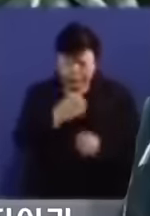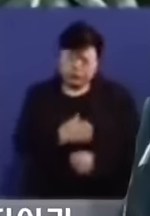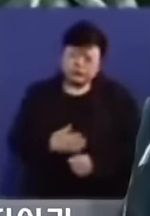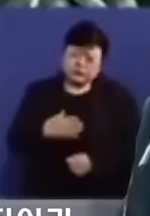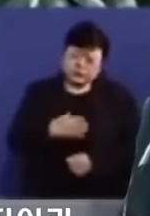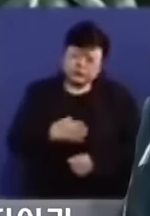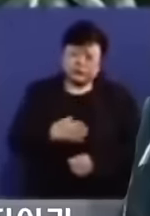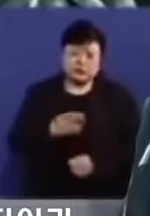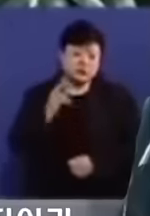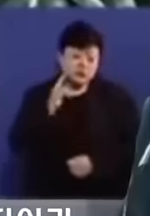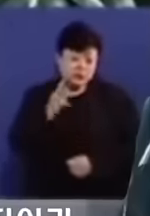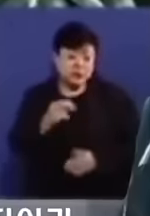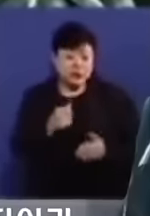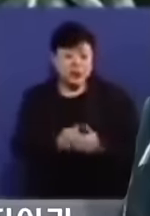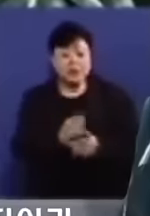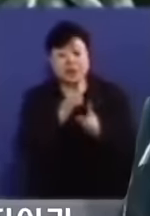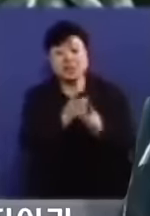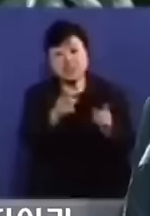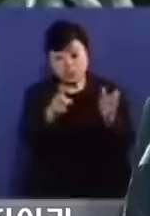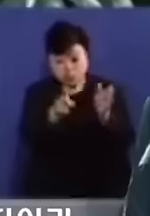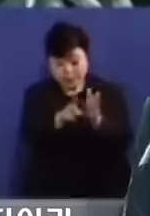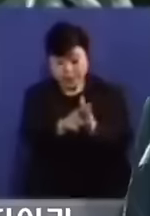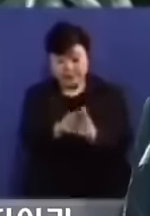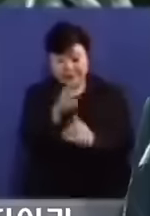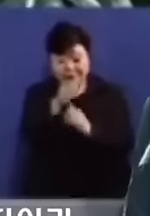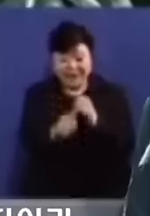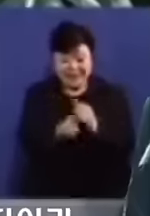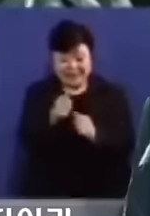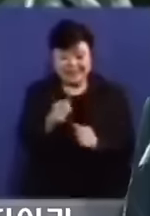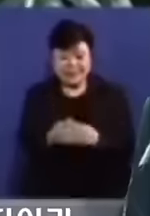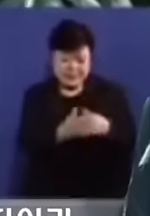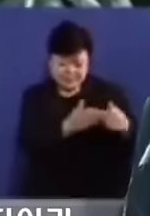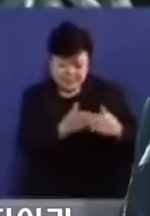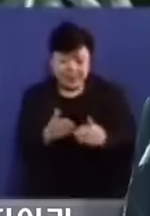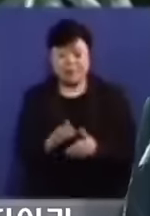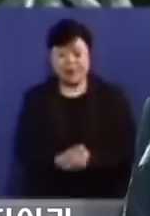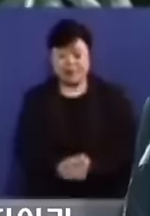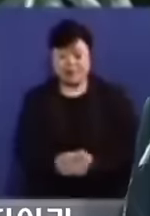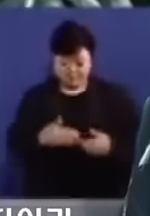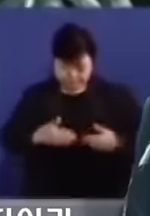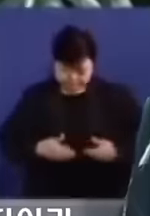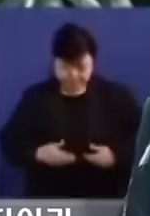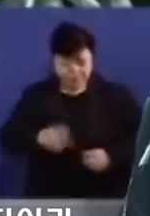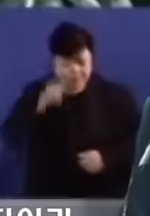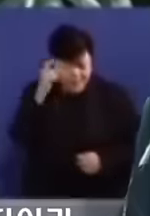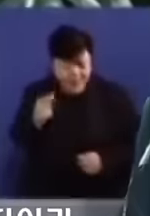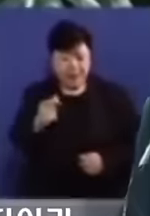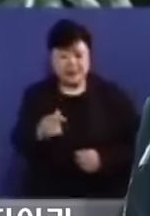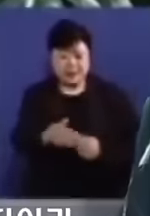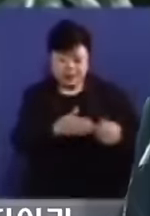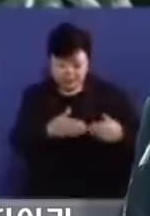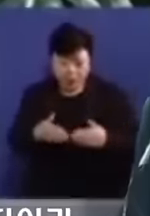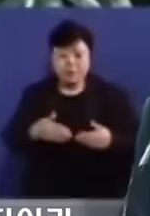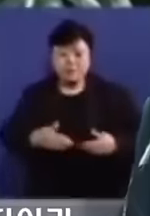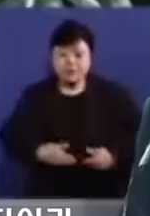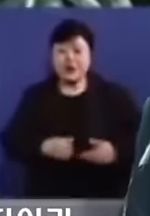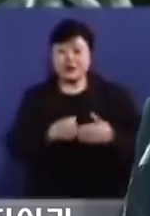당하고, 그것을 이기기 위해서는 하나님을 체험한 체험이 강력하게 있어야 되는